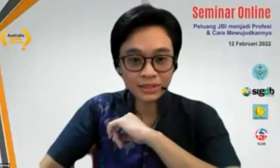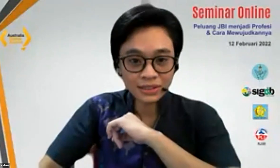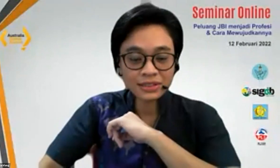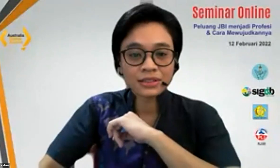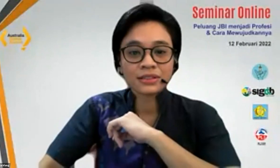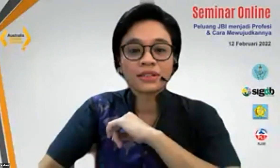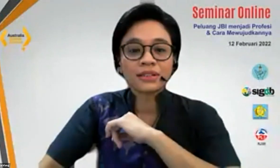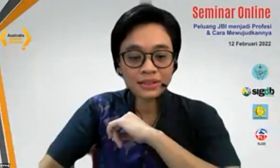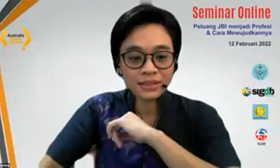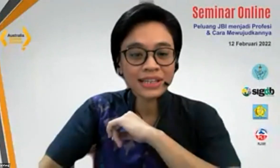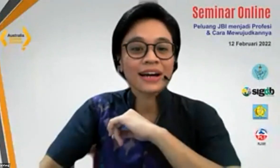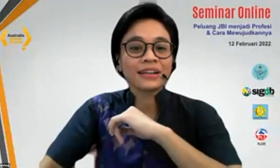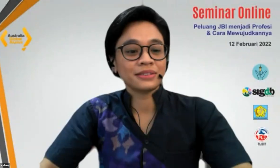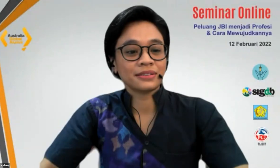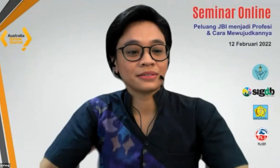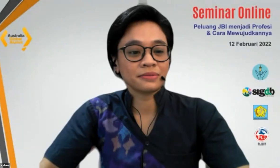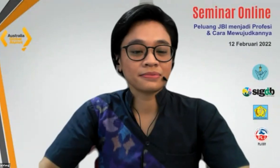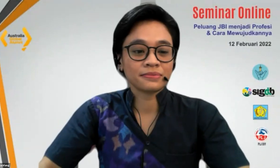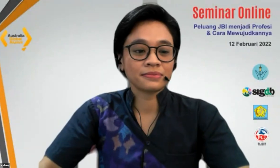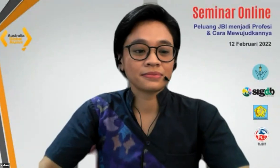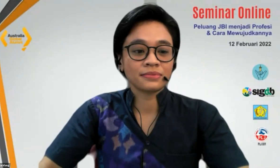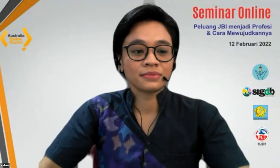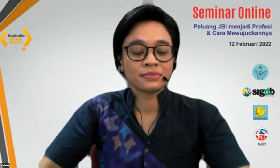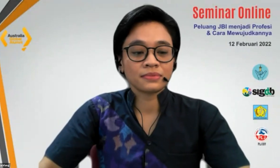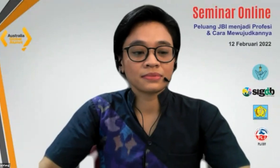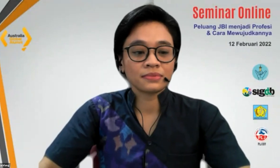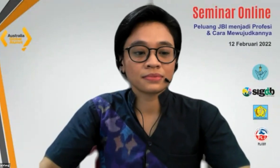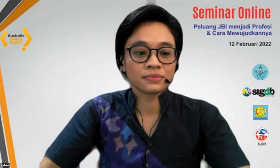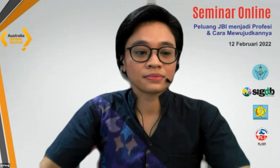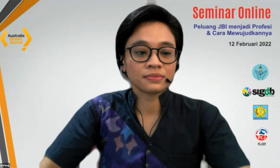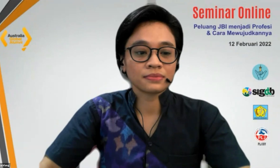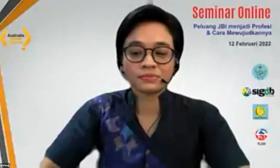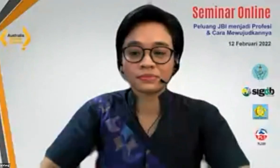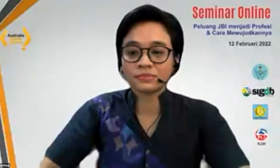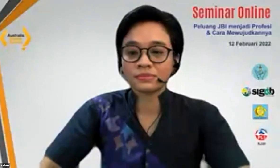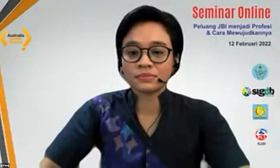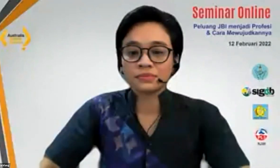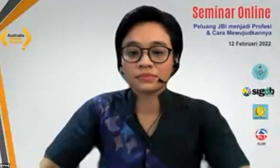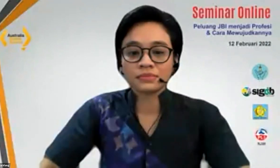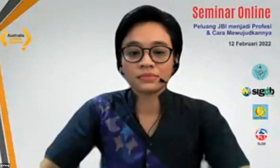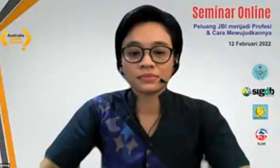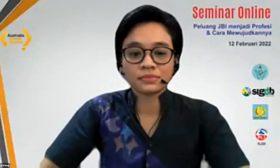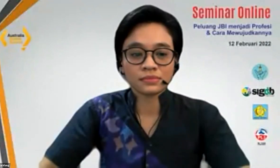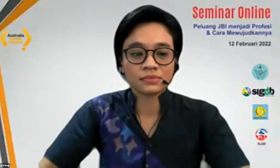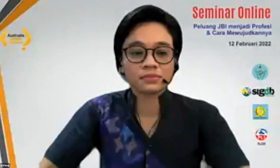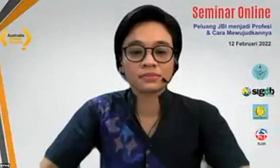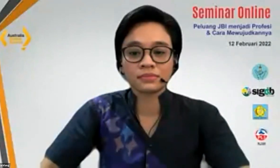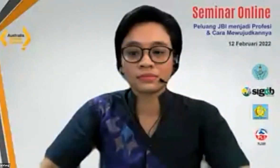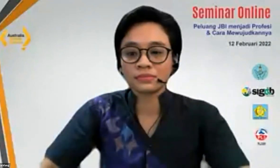close video ya Kak silakan Saya ingin bertanya pada siapa saja